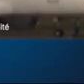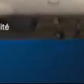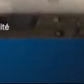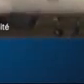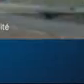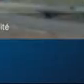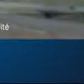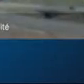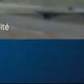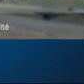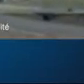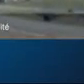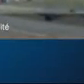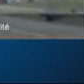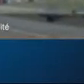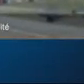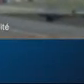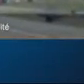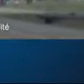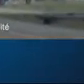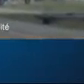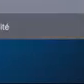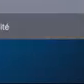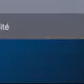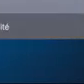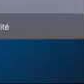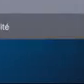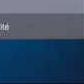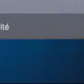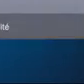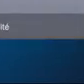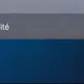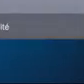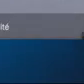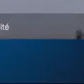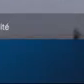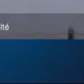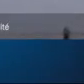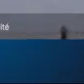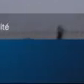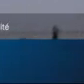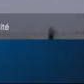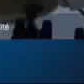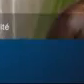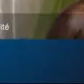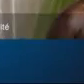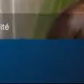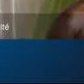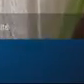plusieurs personnalités, notamment des membres du gouvernement et du Conseil économique et social.